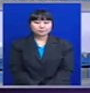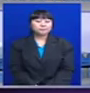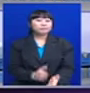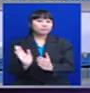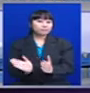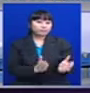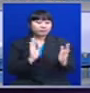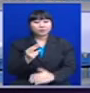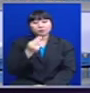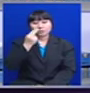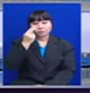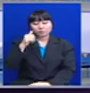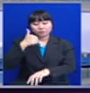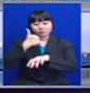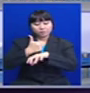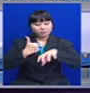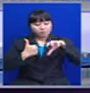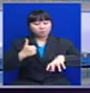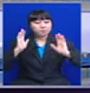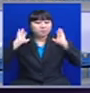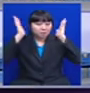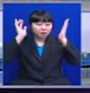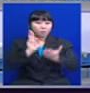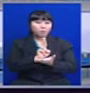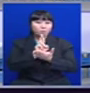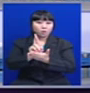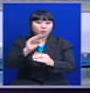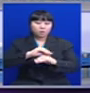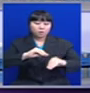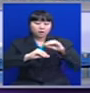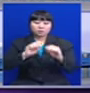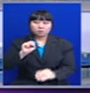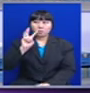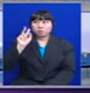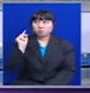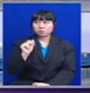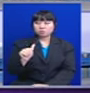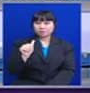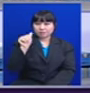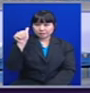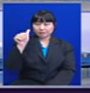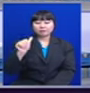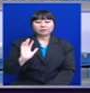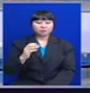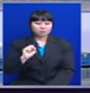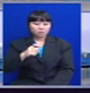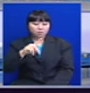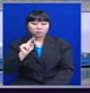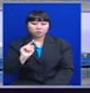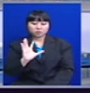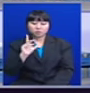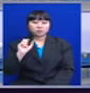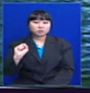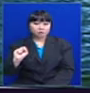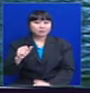เรื่องต่อไปนะคะเราไปดูอธิบดีกรมประชาสัมพันธ์มอบรางวัลโครงการสวทดีเด่นระดับเขตและสปชสดีเด่นระดับ